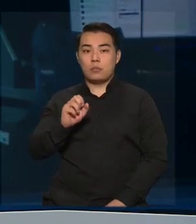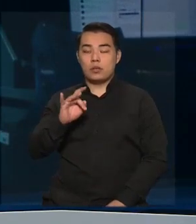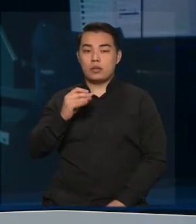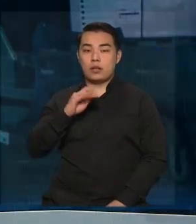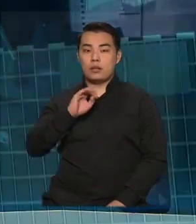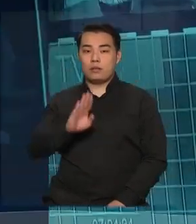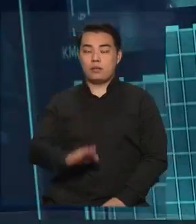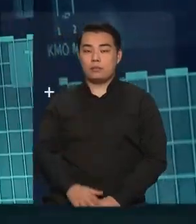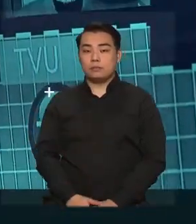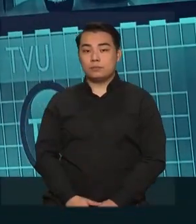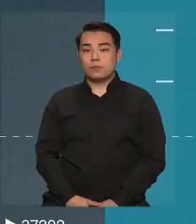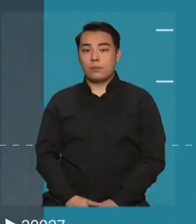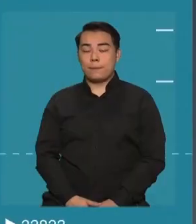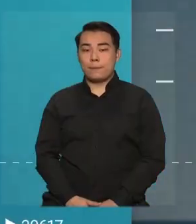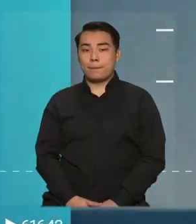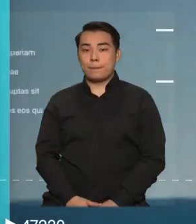Бисенгалиевым.